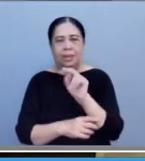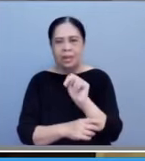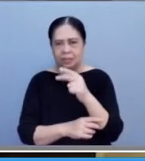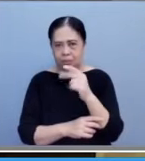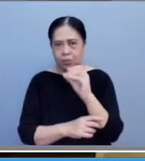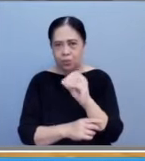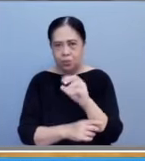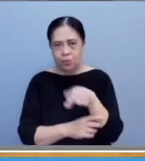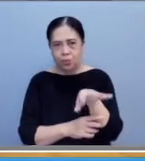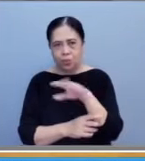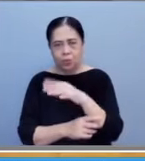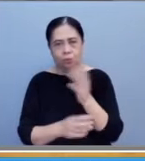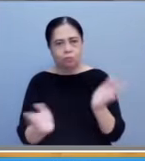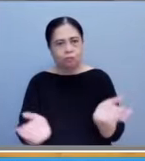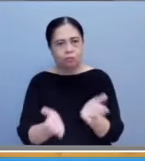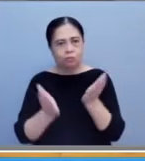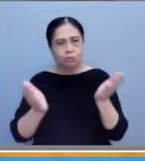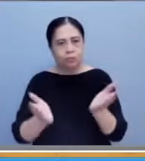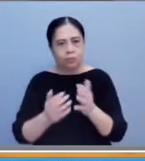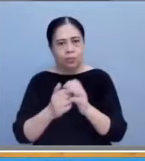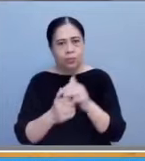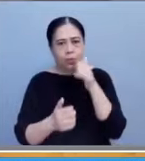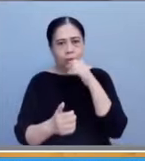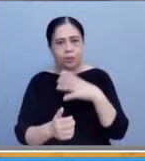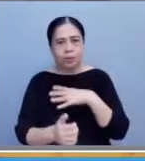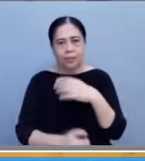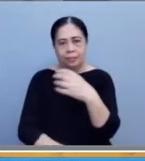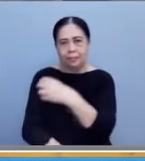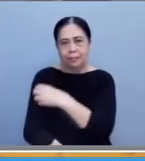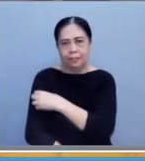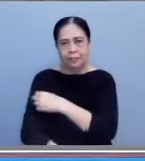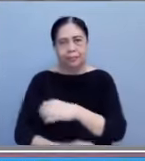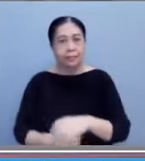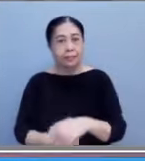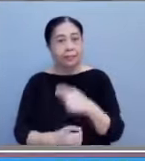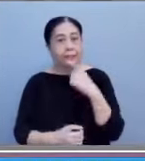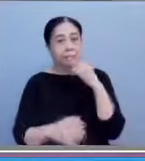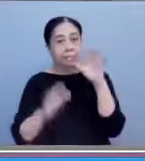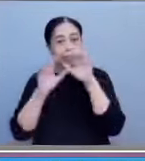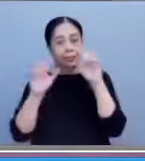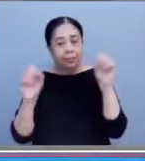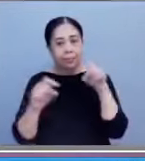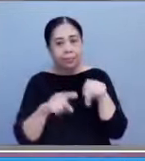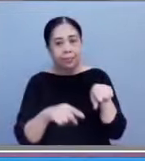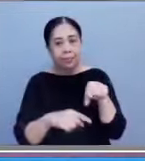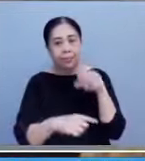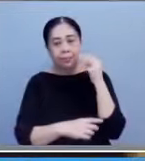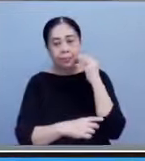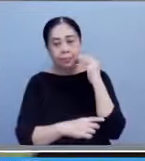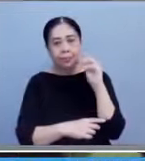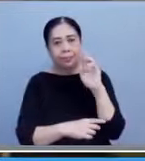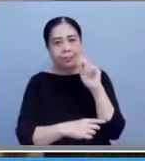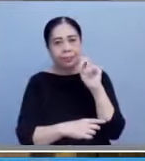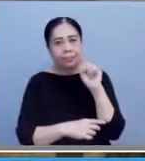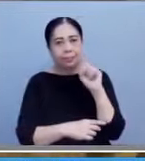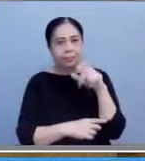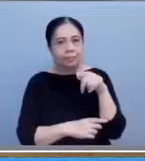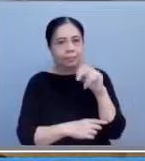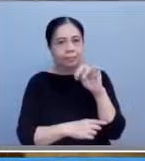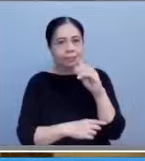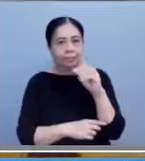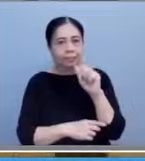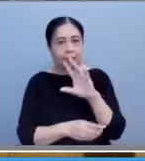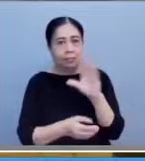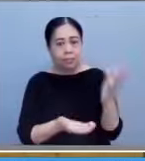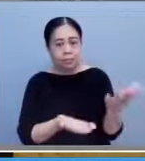na nagsusulong ng women empowerment. Sabi ng presidente nito na si Marites Pineda, bahagi ng kikitain sa